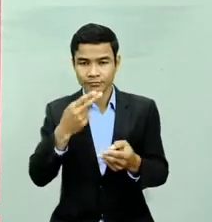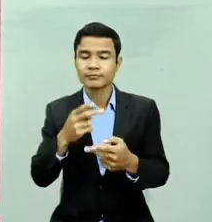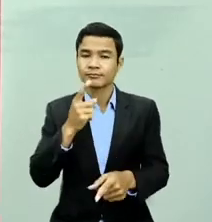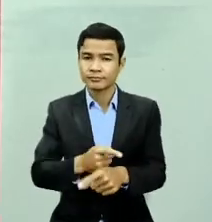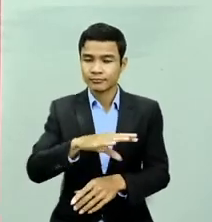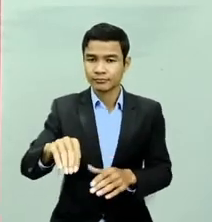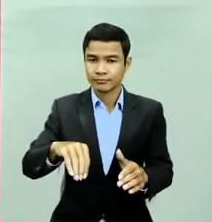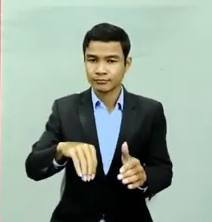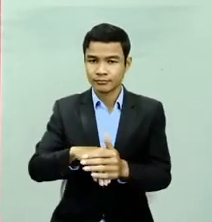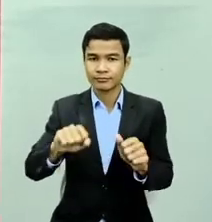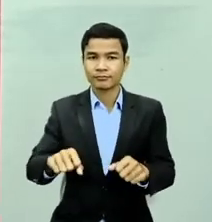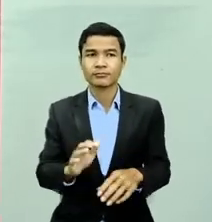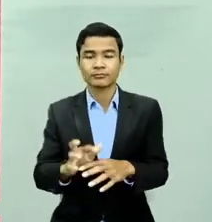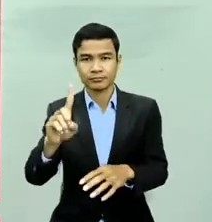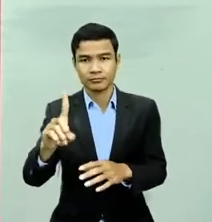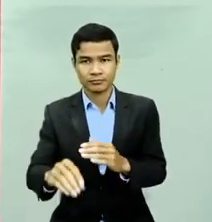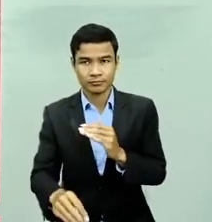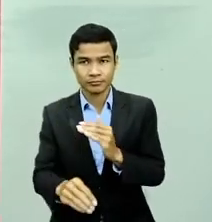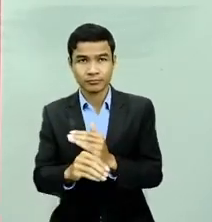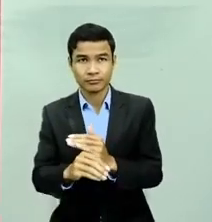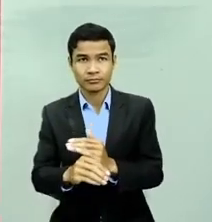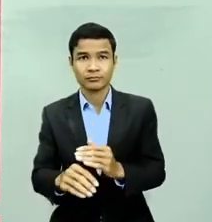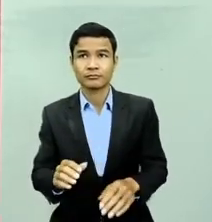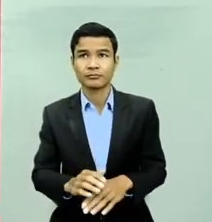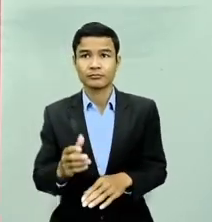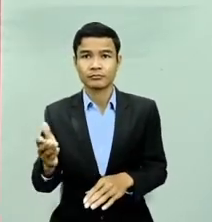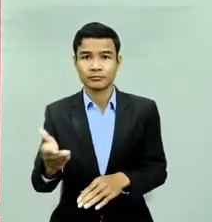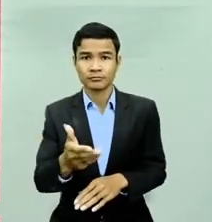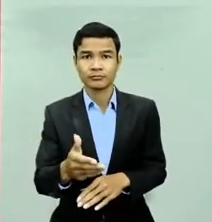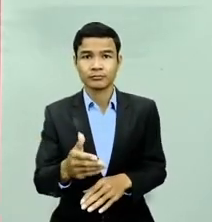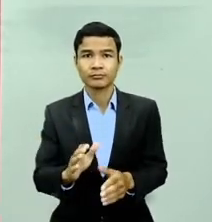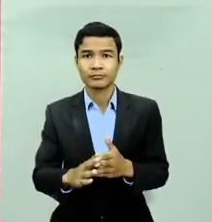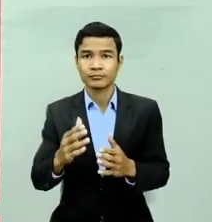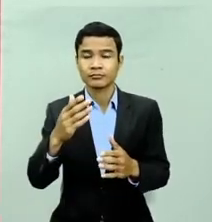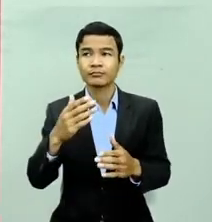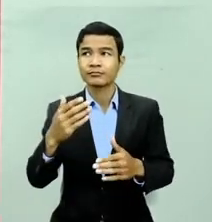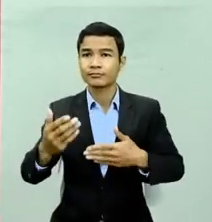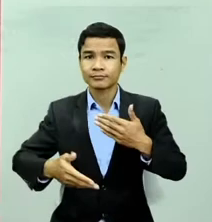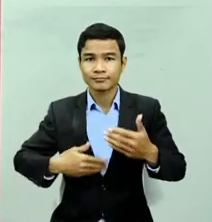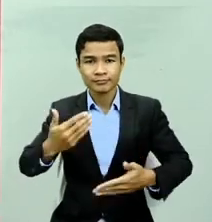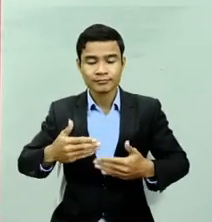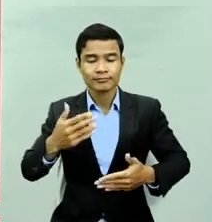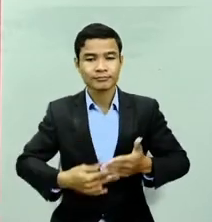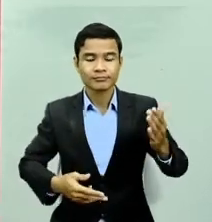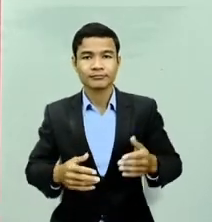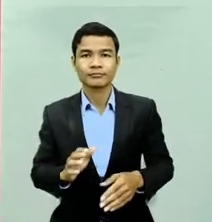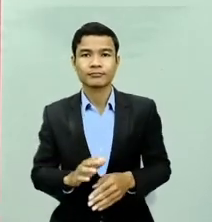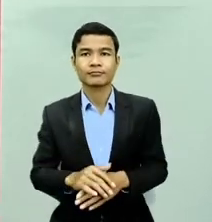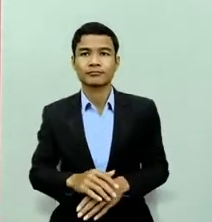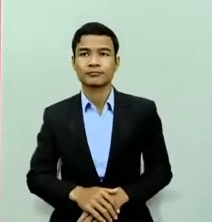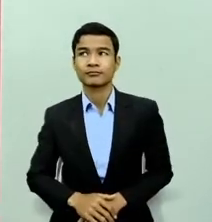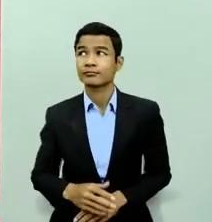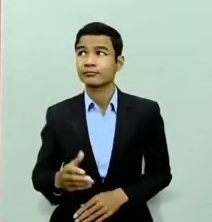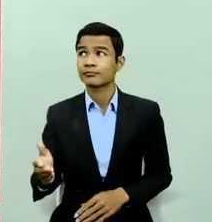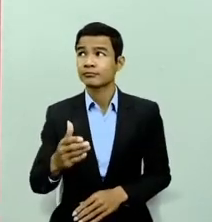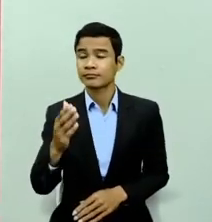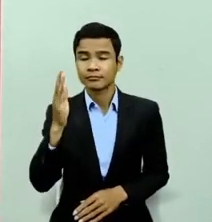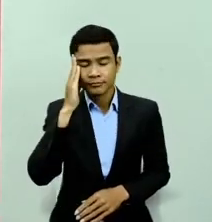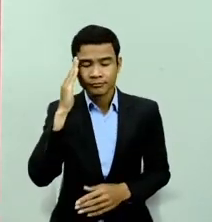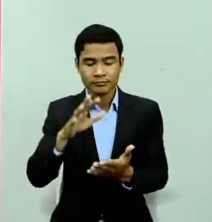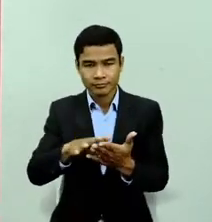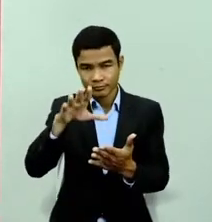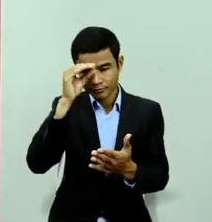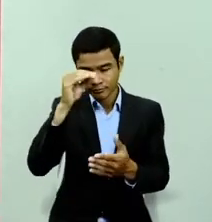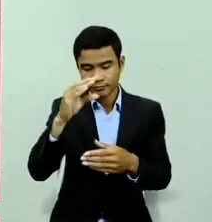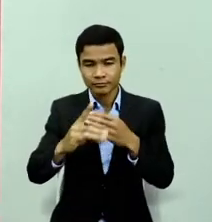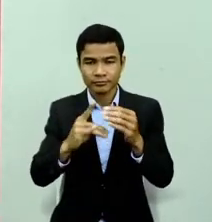nìa chà môi vinh tiệt ta con sập bài chất đòi xa vậy đá bài mình nếu nhìn gì ông bì sắc có phép ấy